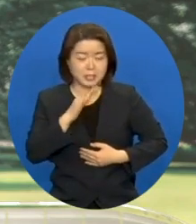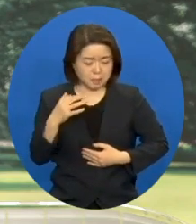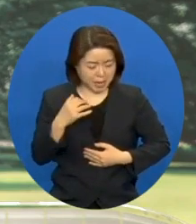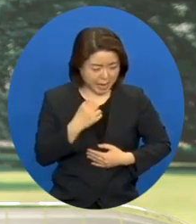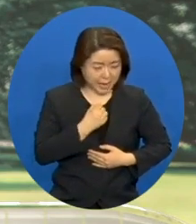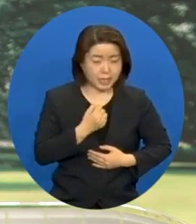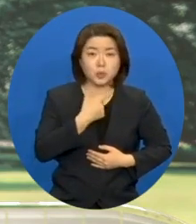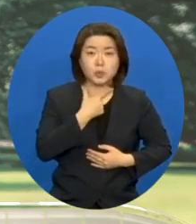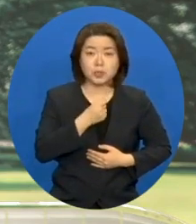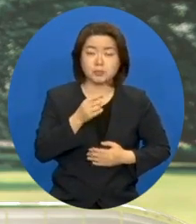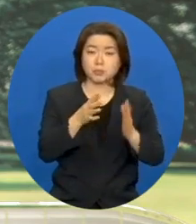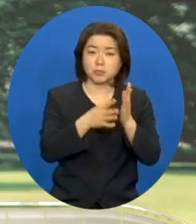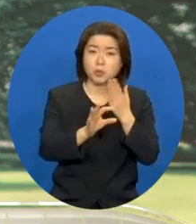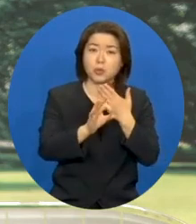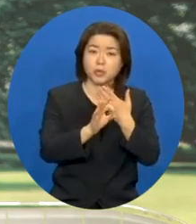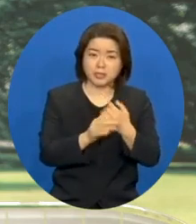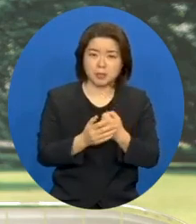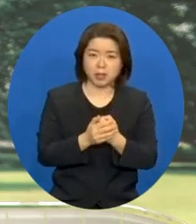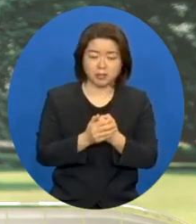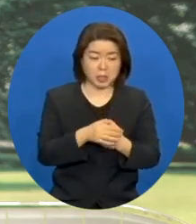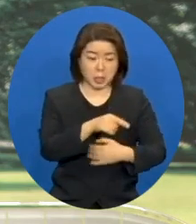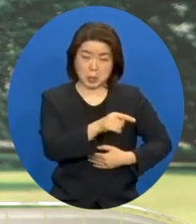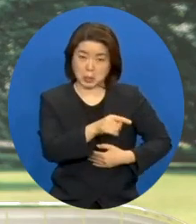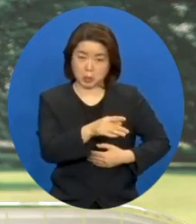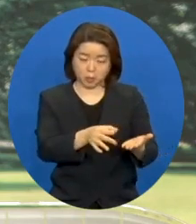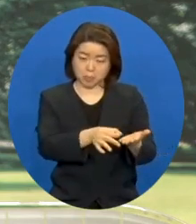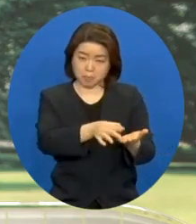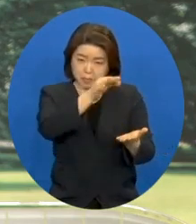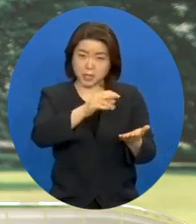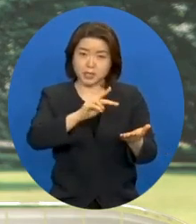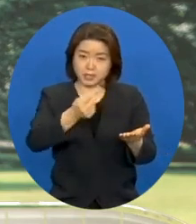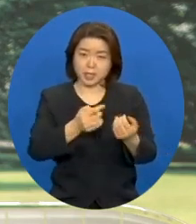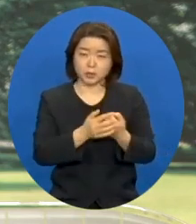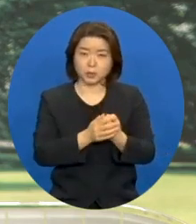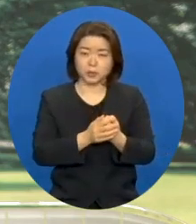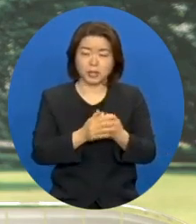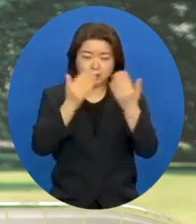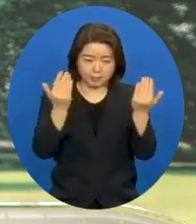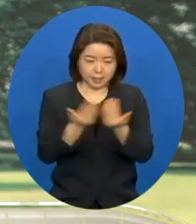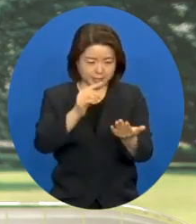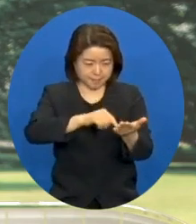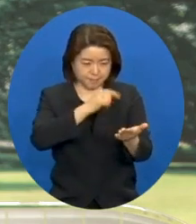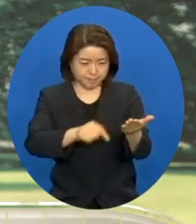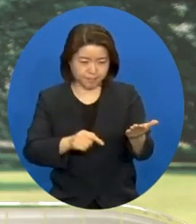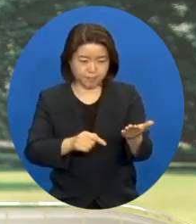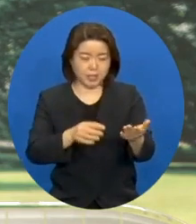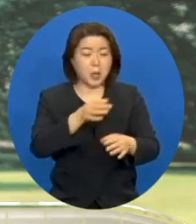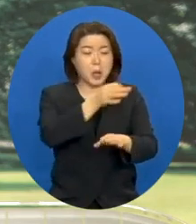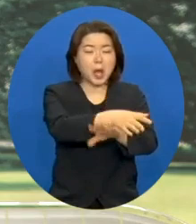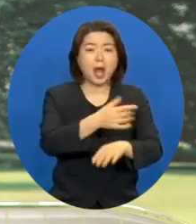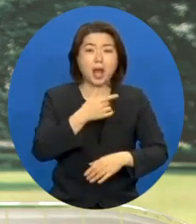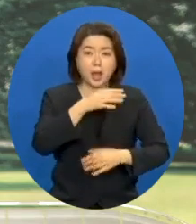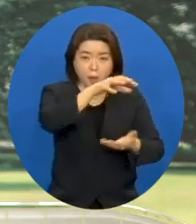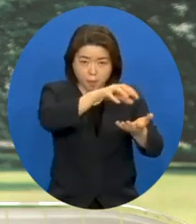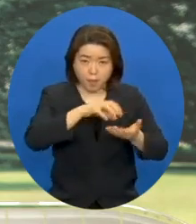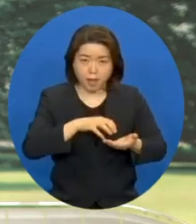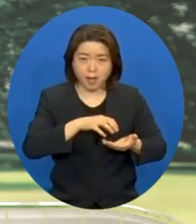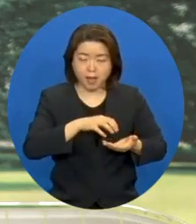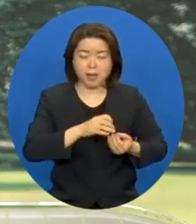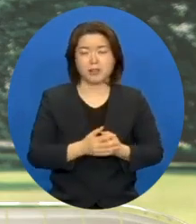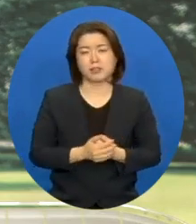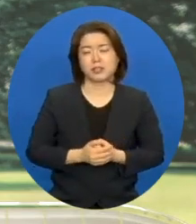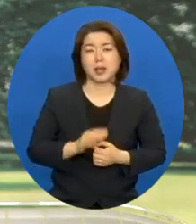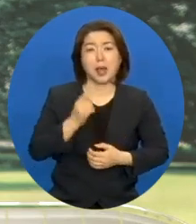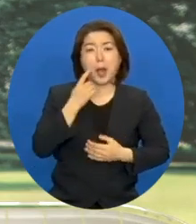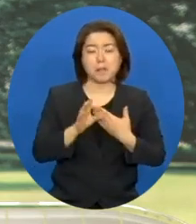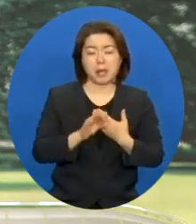싶은 물건이면 값이 아무리 비싸도 그거 다 지불하고 갖게 됩니다. 만약에